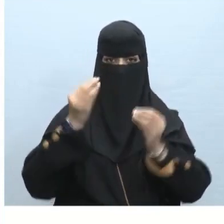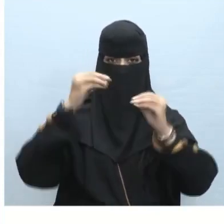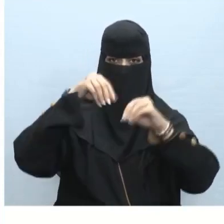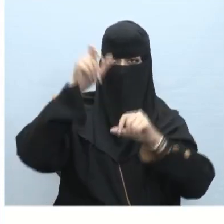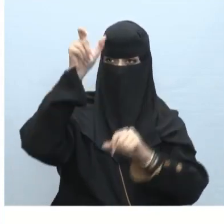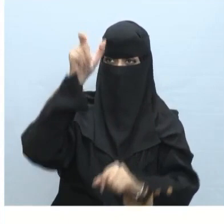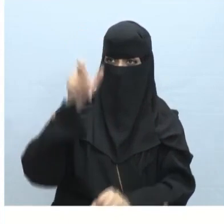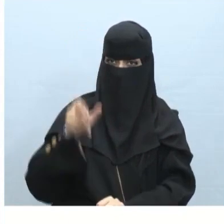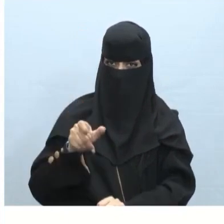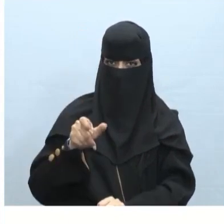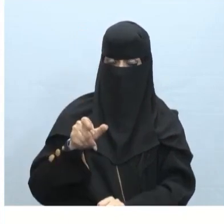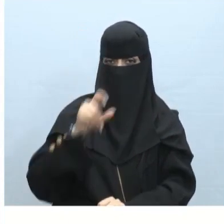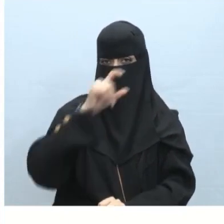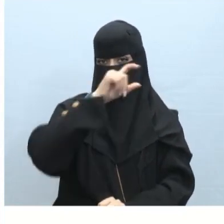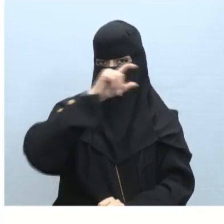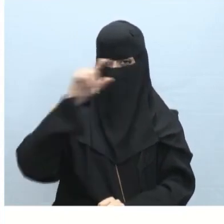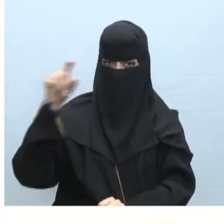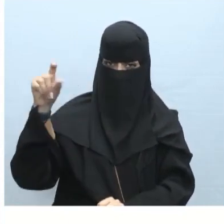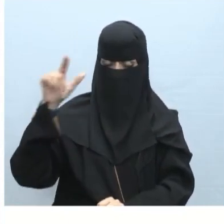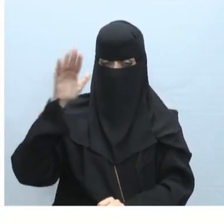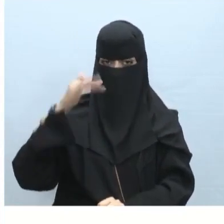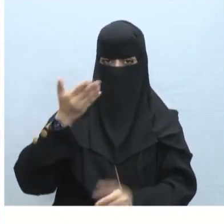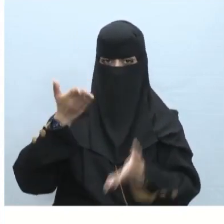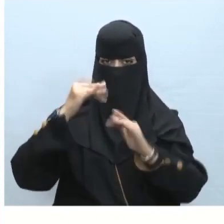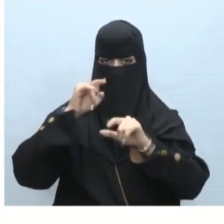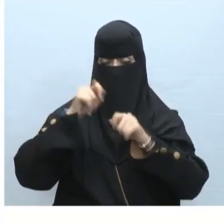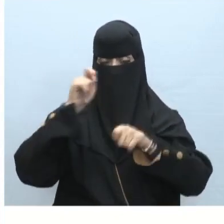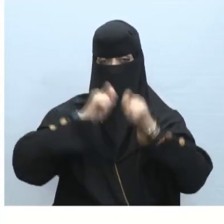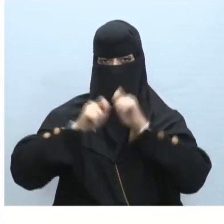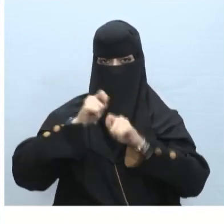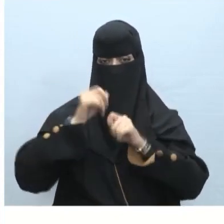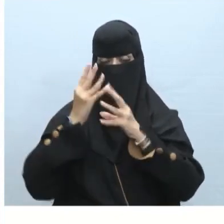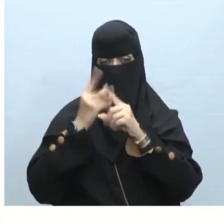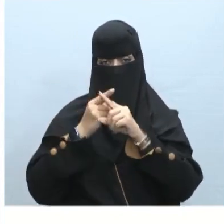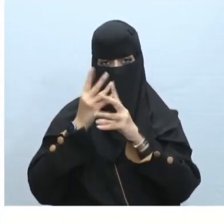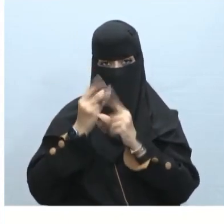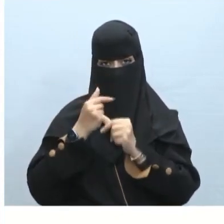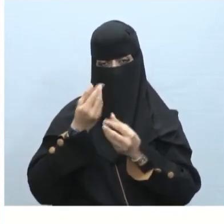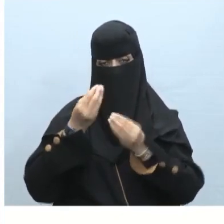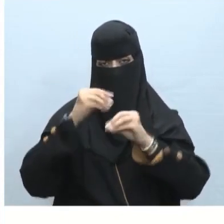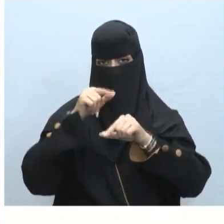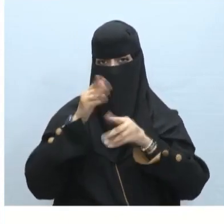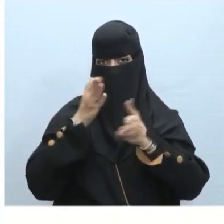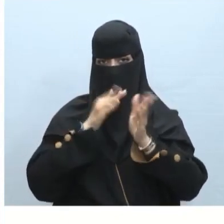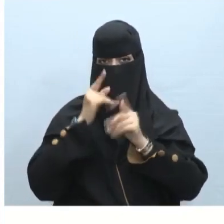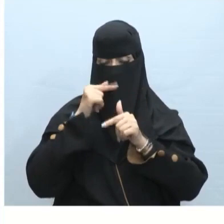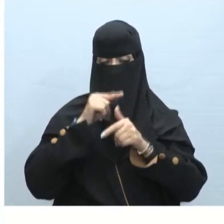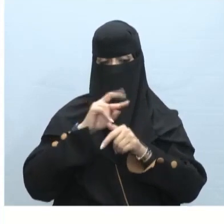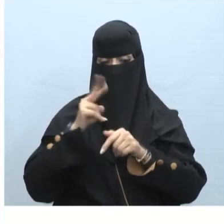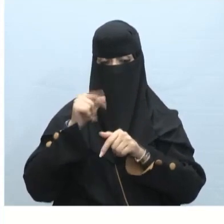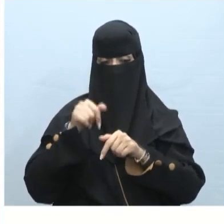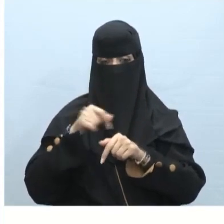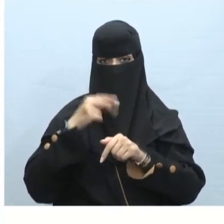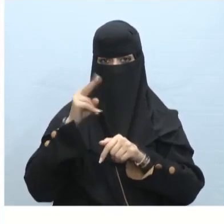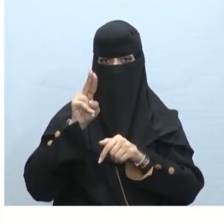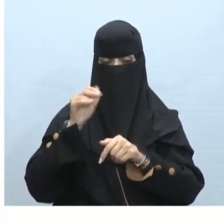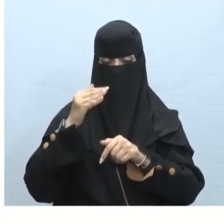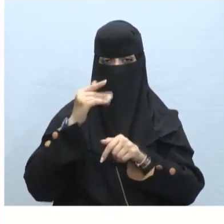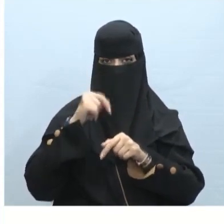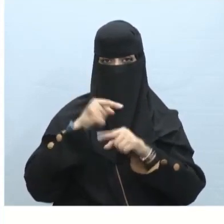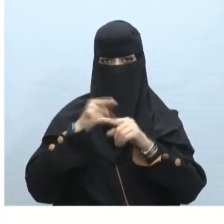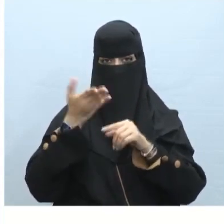الصفوف والاعمده وكذلك العمليات الحسابيه وغيرها من عمليات التحرير